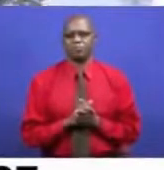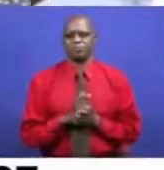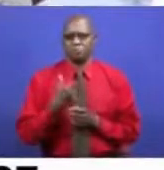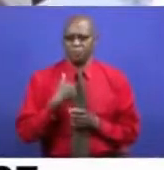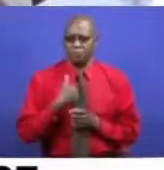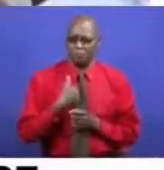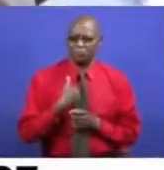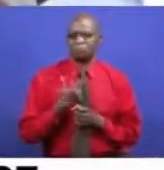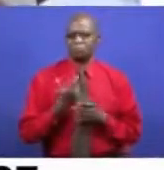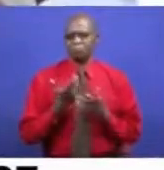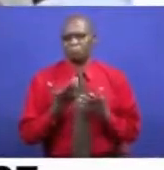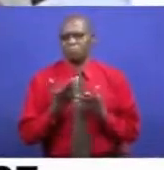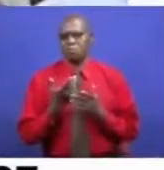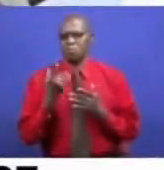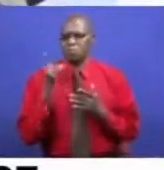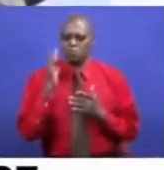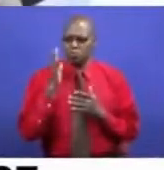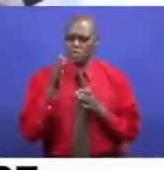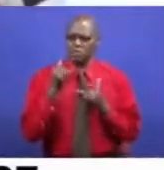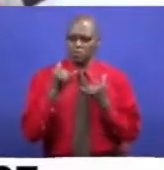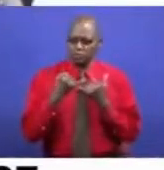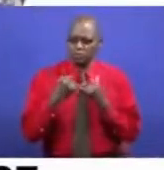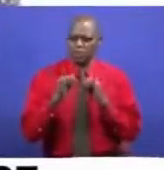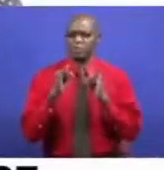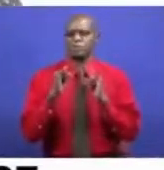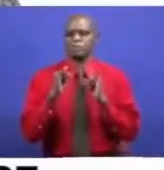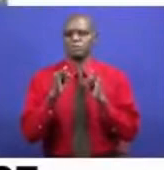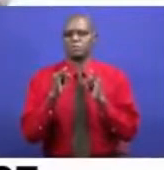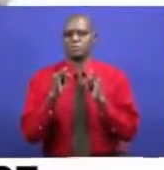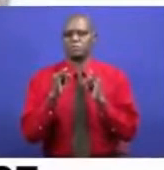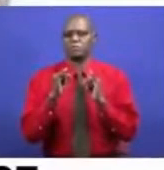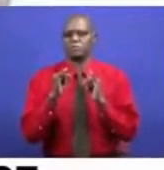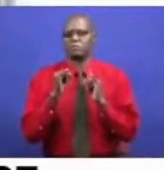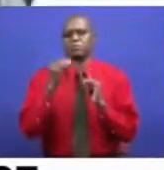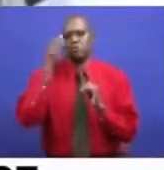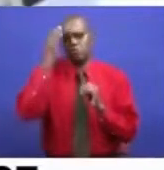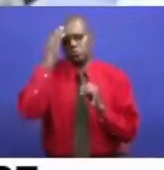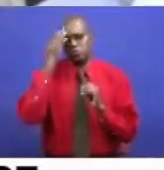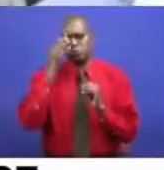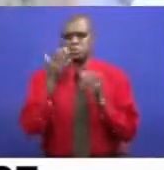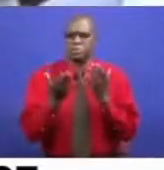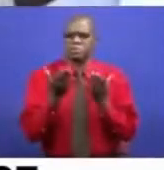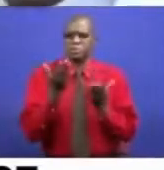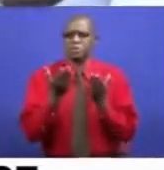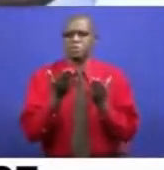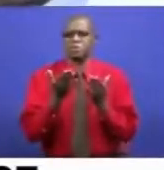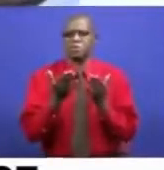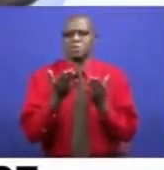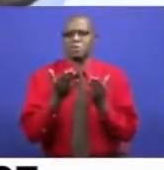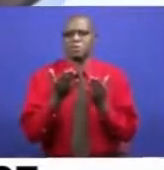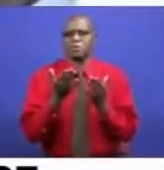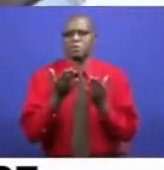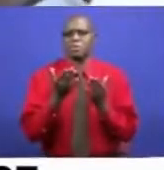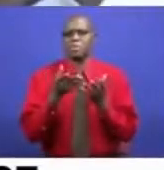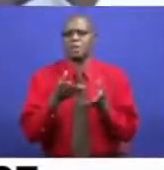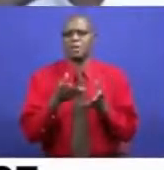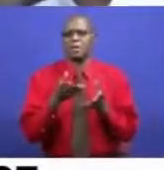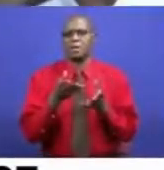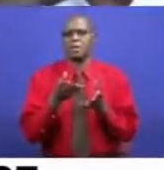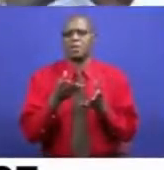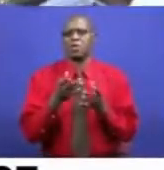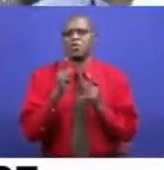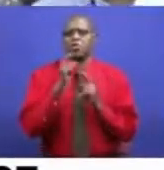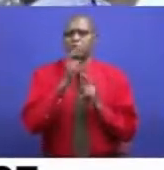Mimi nitajaribu. Najua saa nyingine ukiwa tutoe donation wakati huu, lakini si